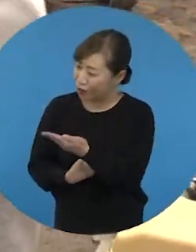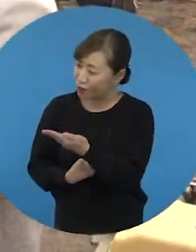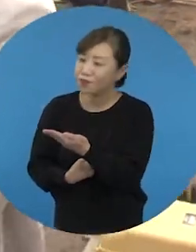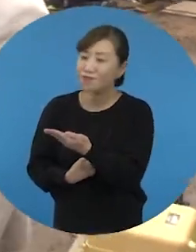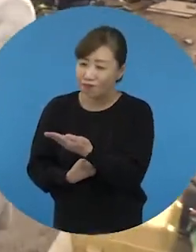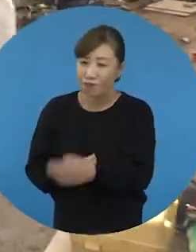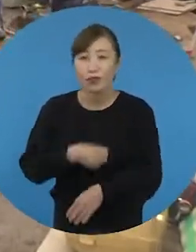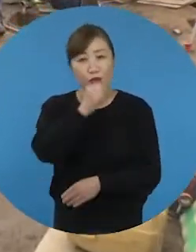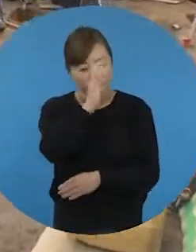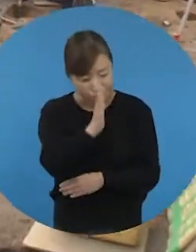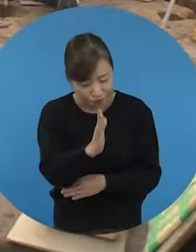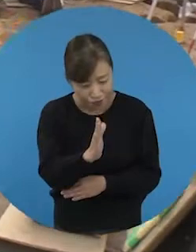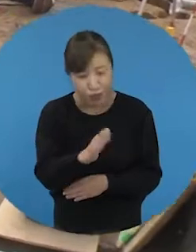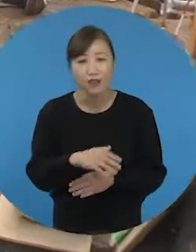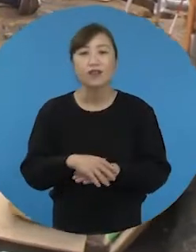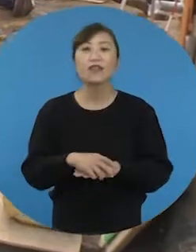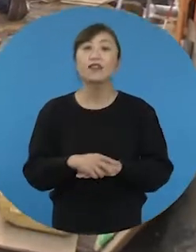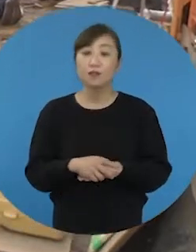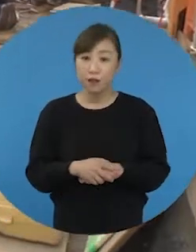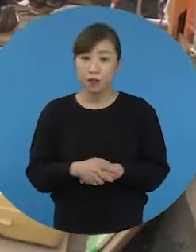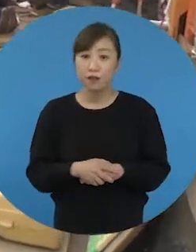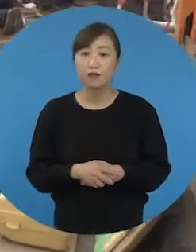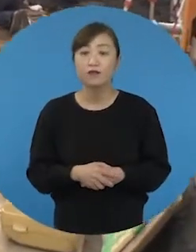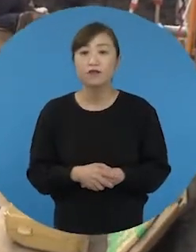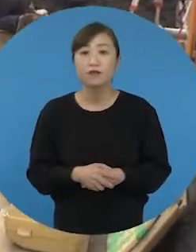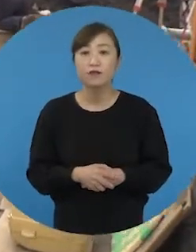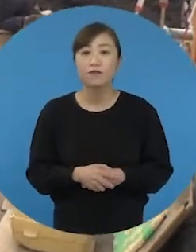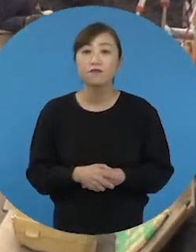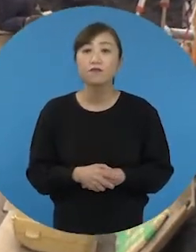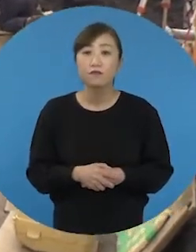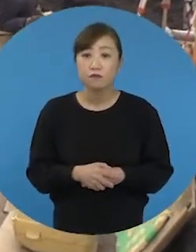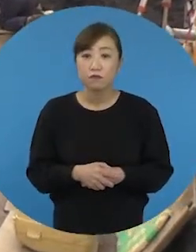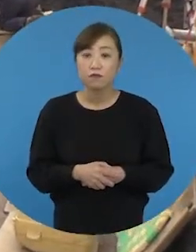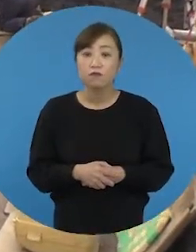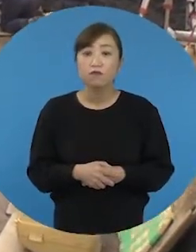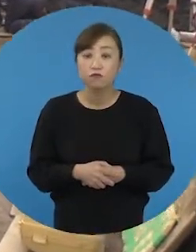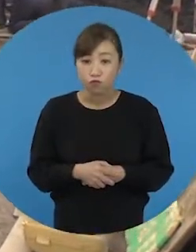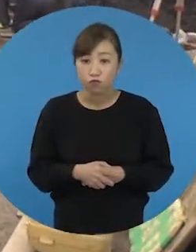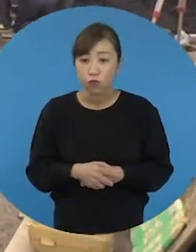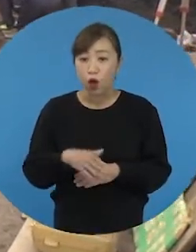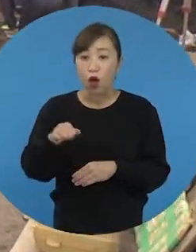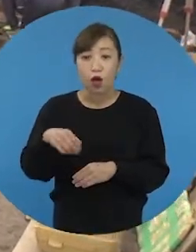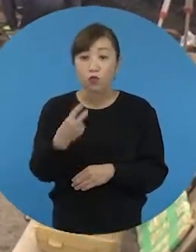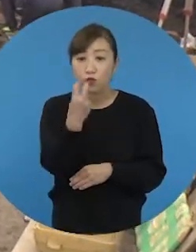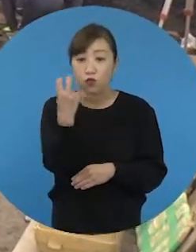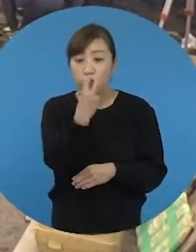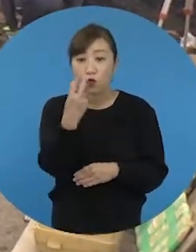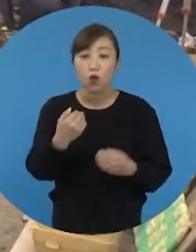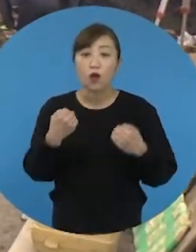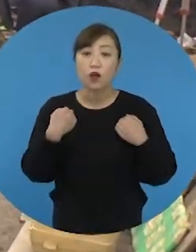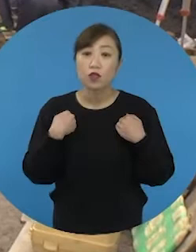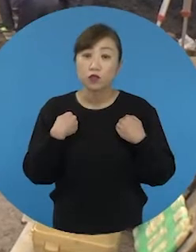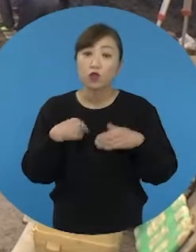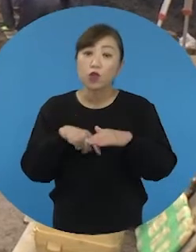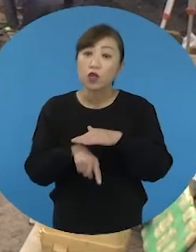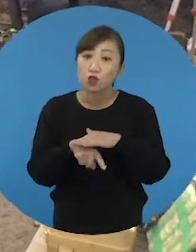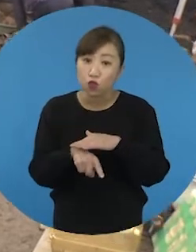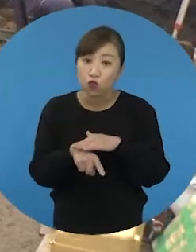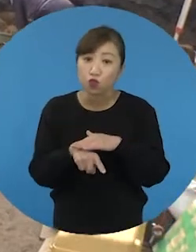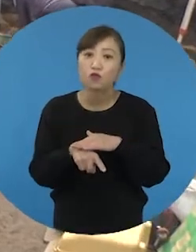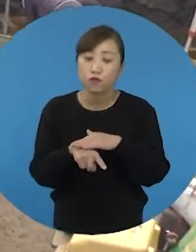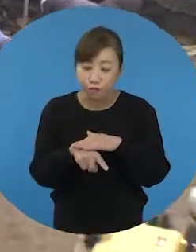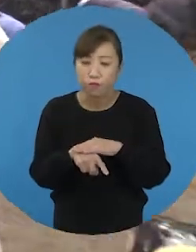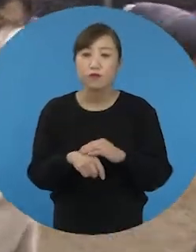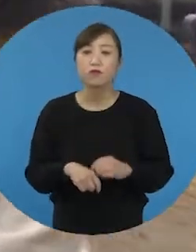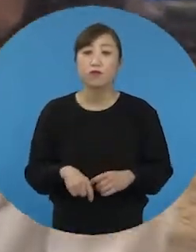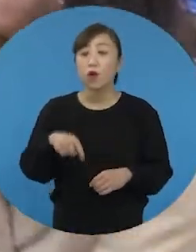こちらへお願いします。よろしくお願いします。なぜこのような発掘調査を行っているんでしょうか。